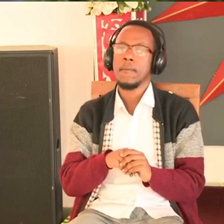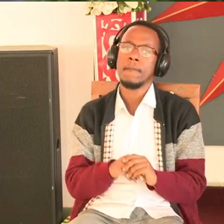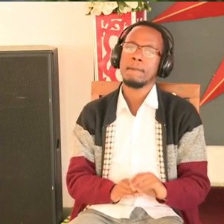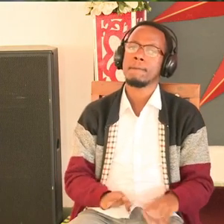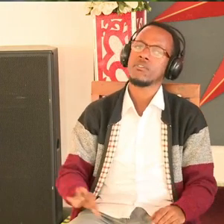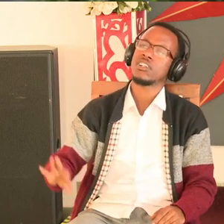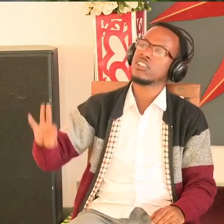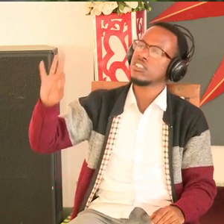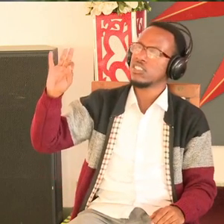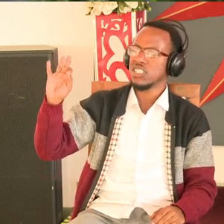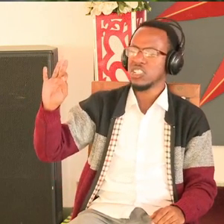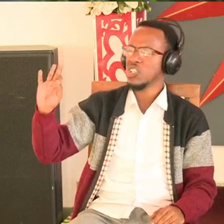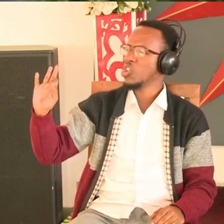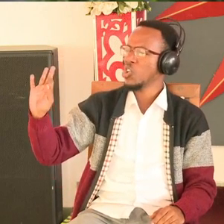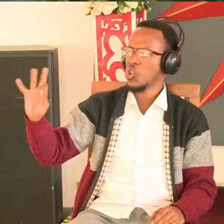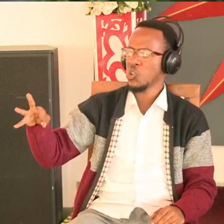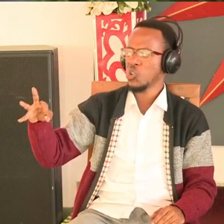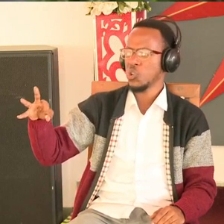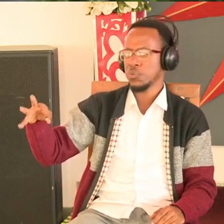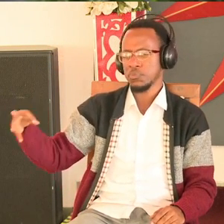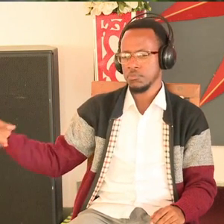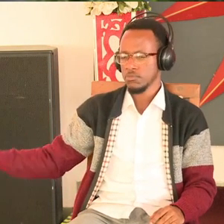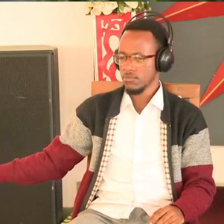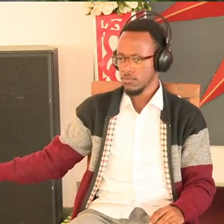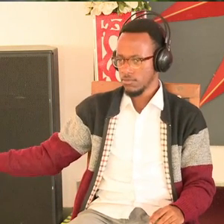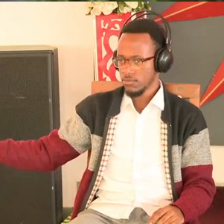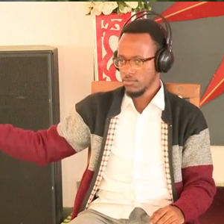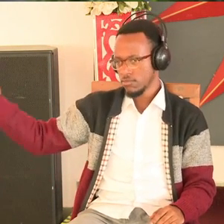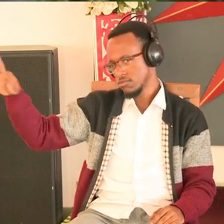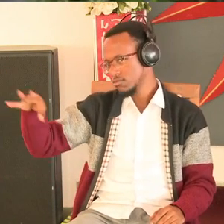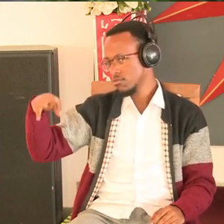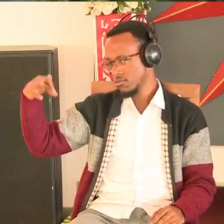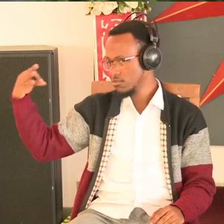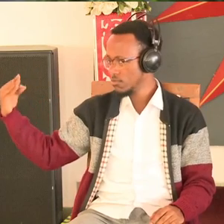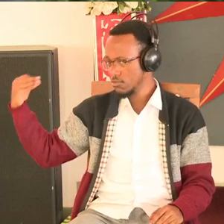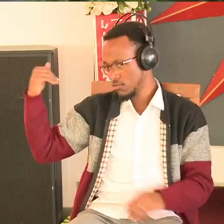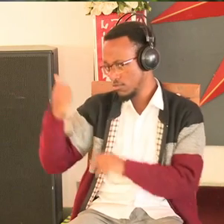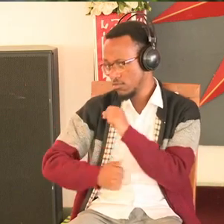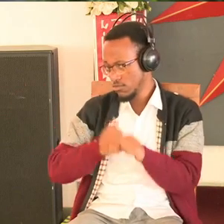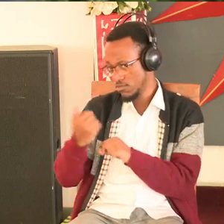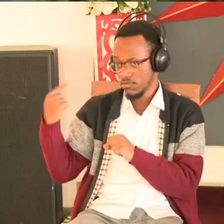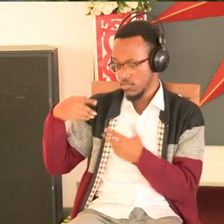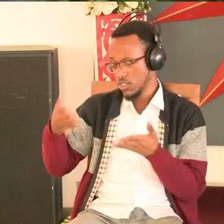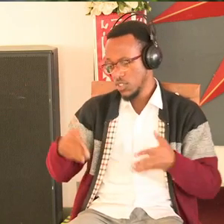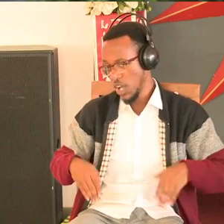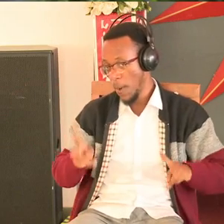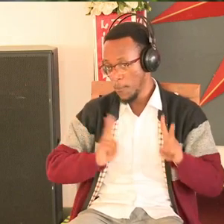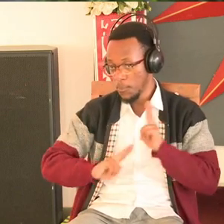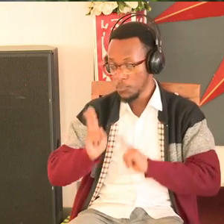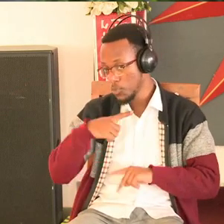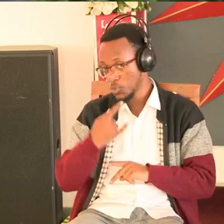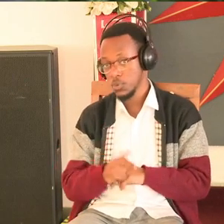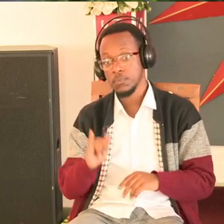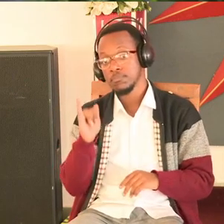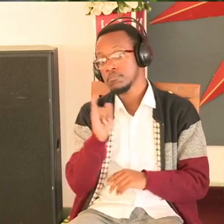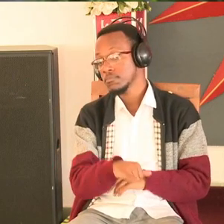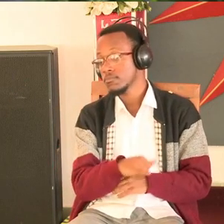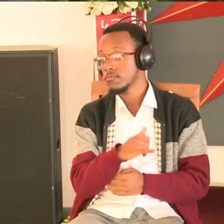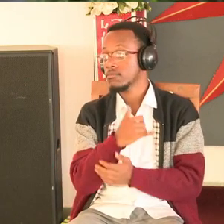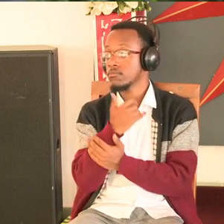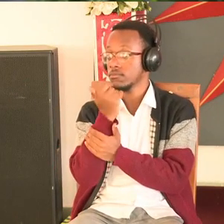première mu myaka 300 ya mbere il y avait encore des hommes hagiye habaho abantu qui sont restés quelques habayeho